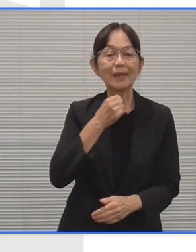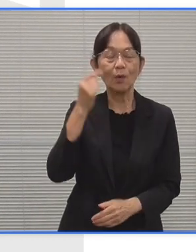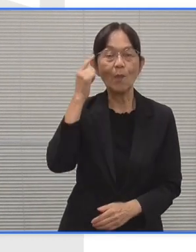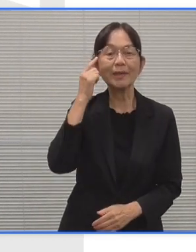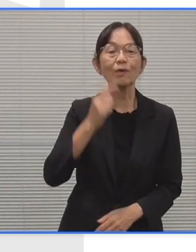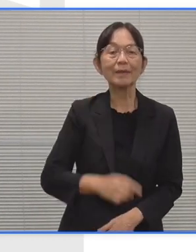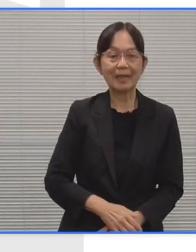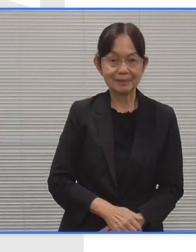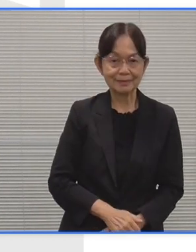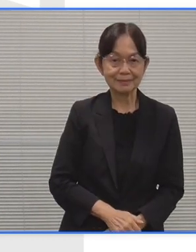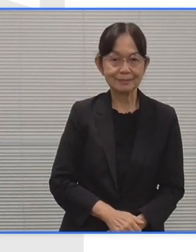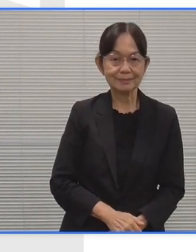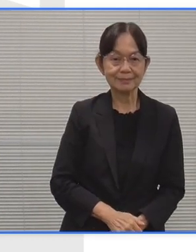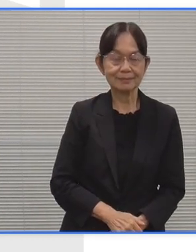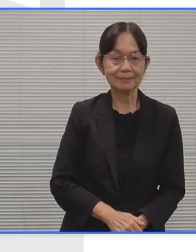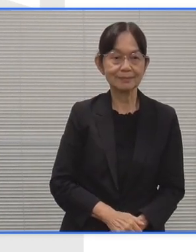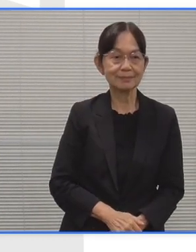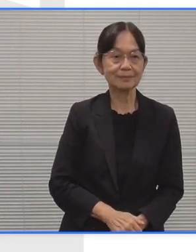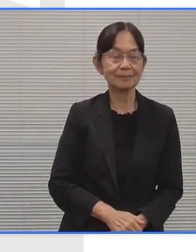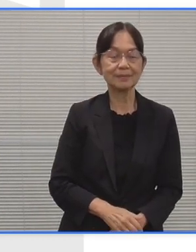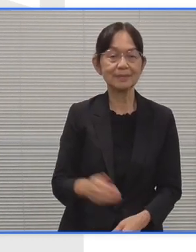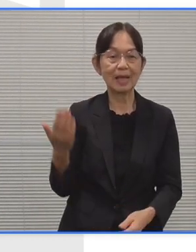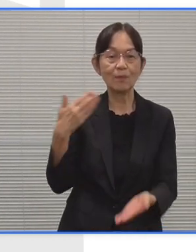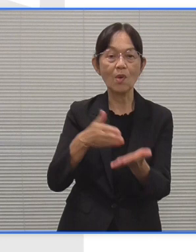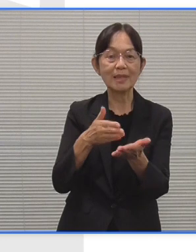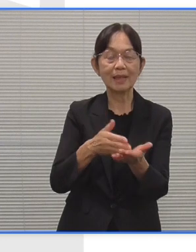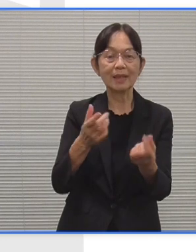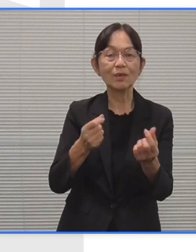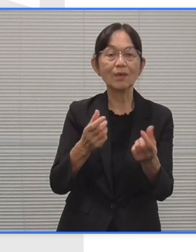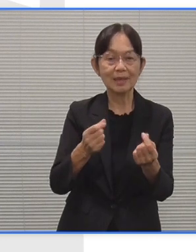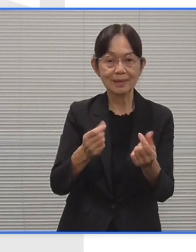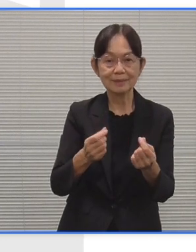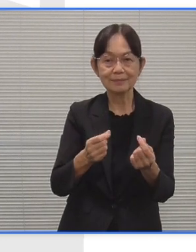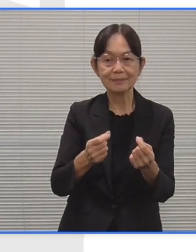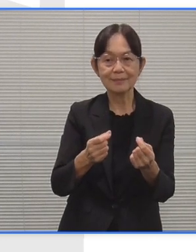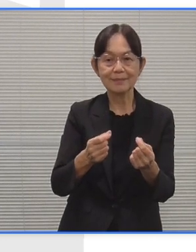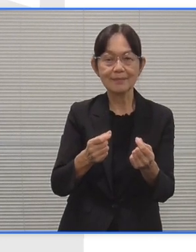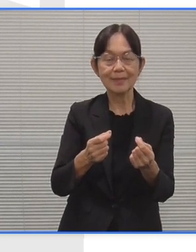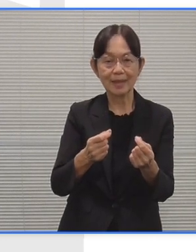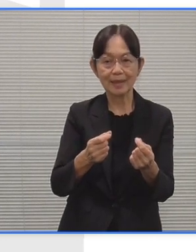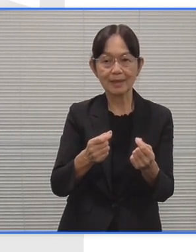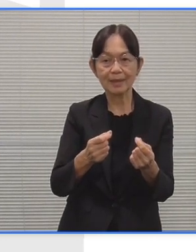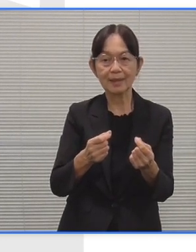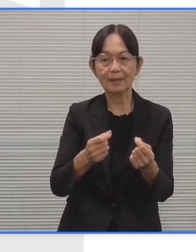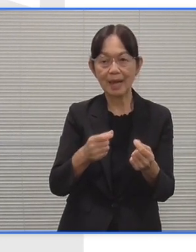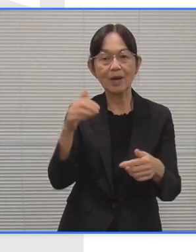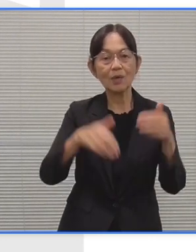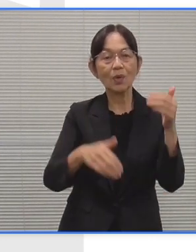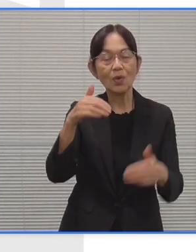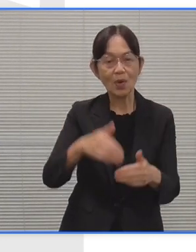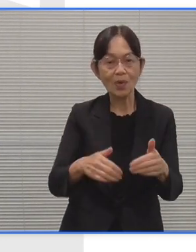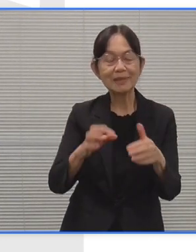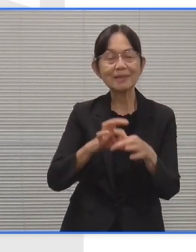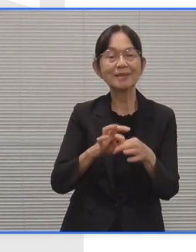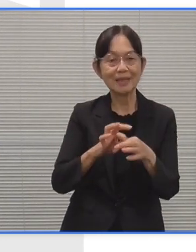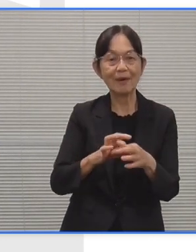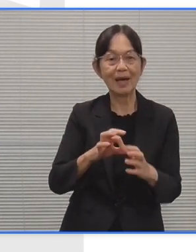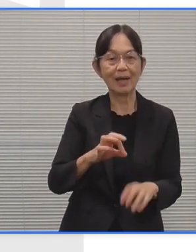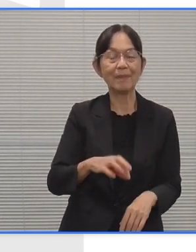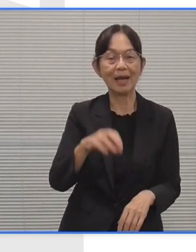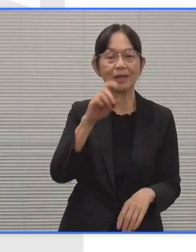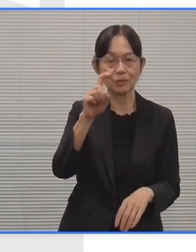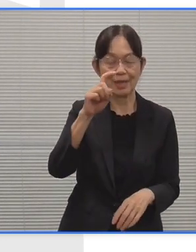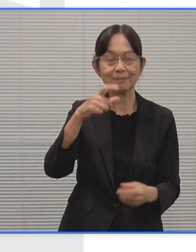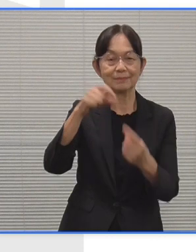ます。冒頭申し上げた通り、投票については今年はこの10件になります。